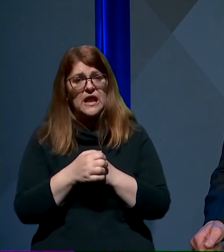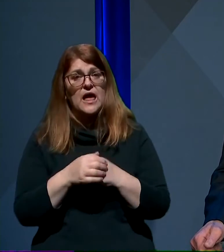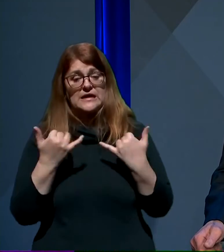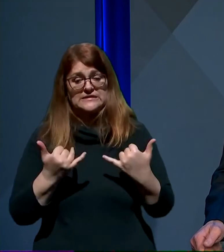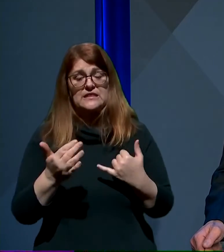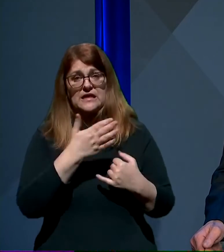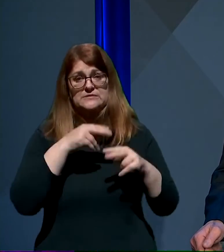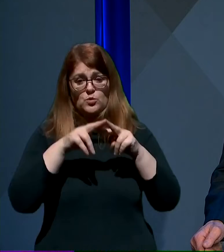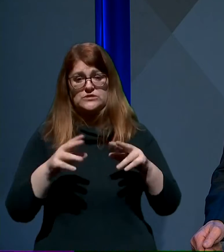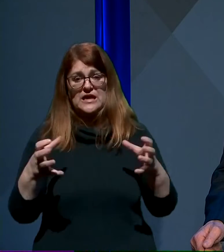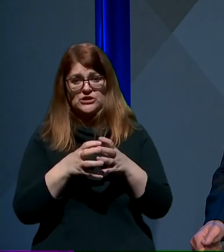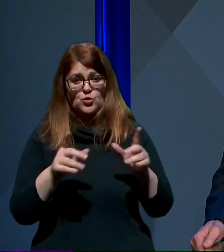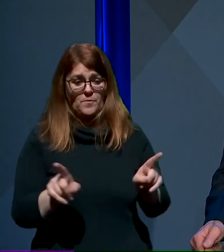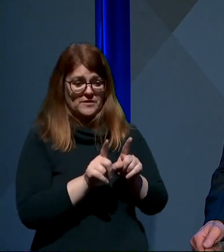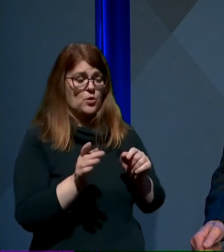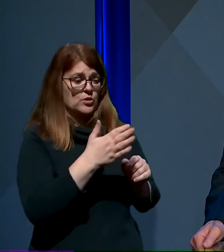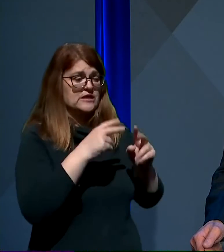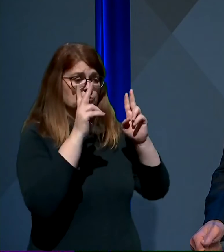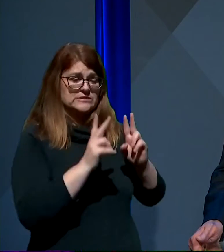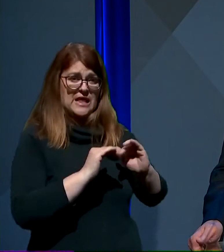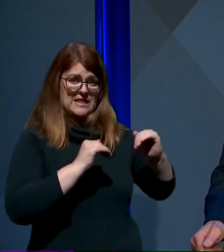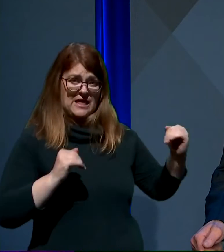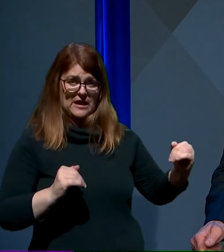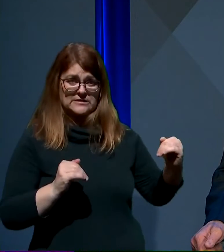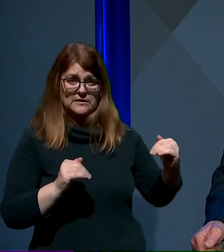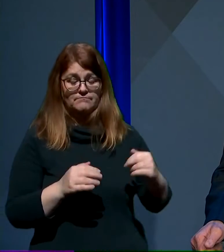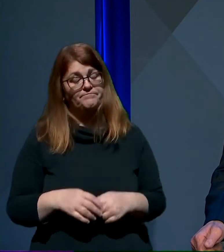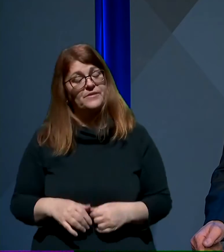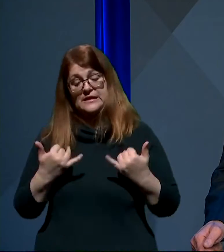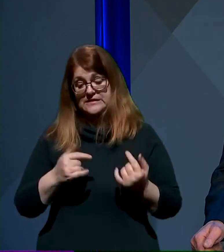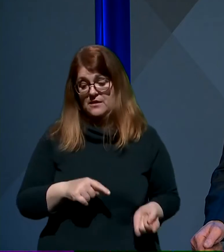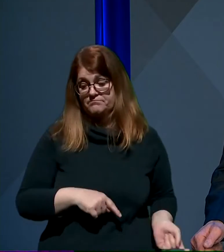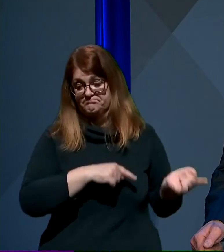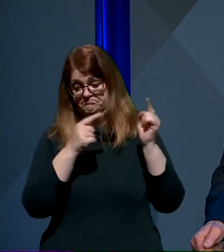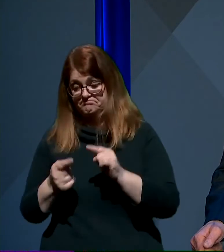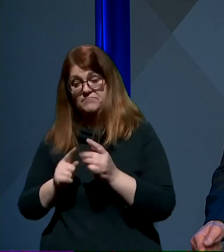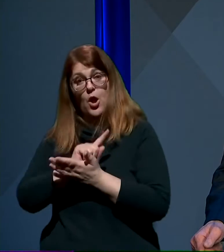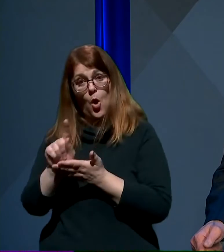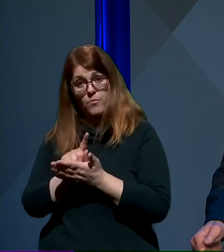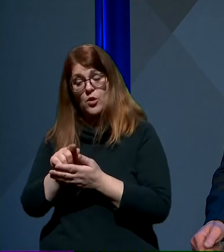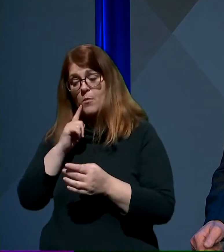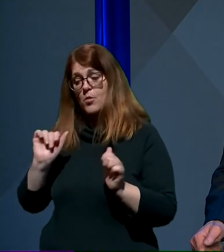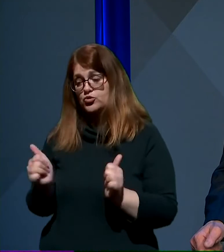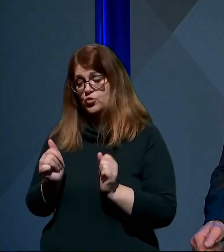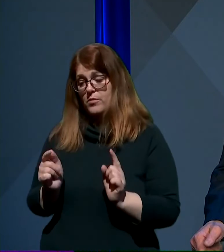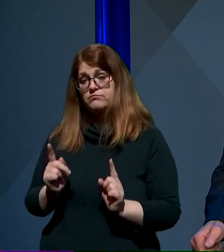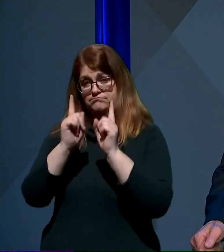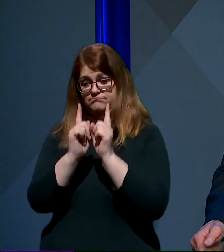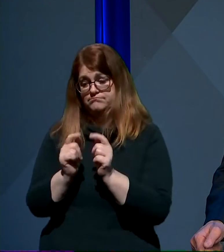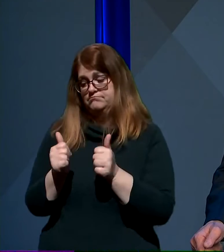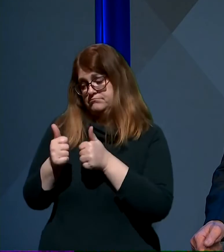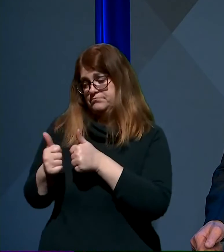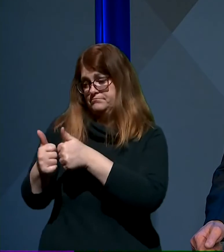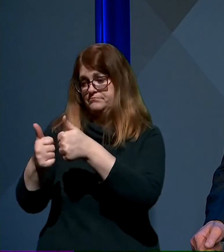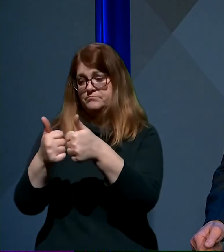stali skupaj tako, da smo stali na razen. Sedaj prehajamo v obdobje, ko bomo zopet stali eden ob drugem za